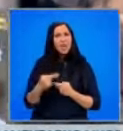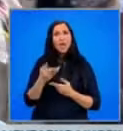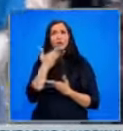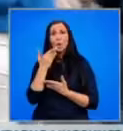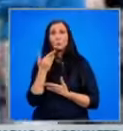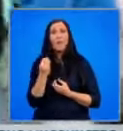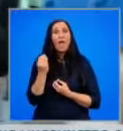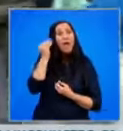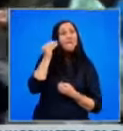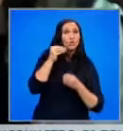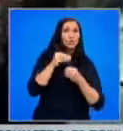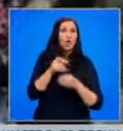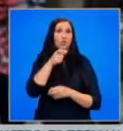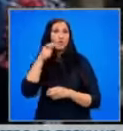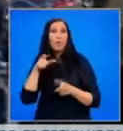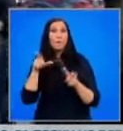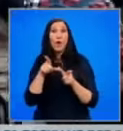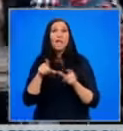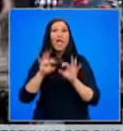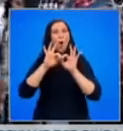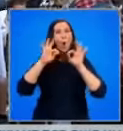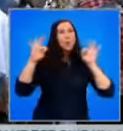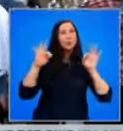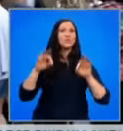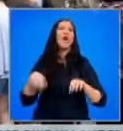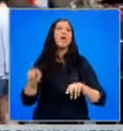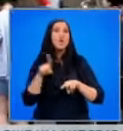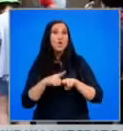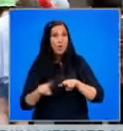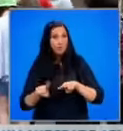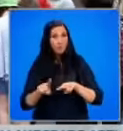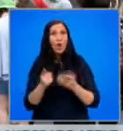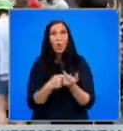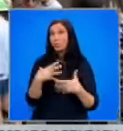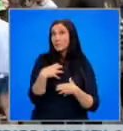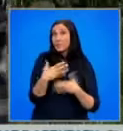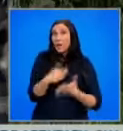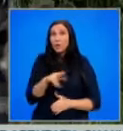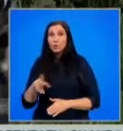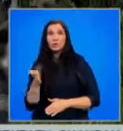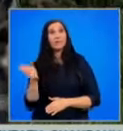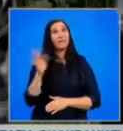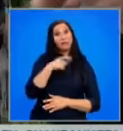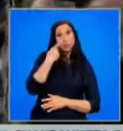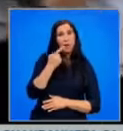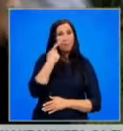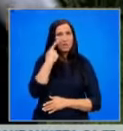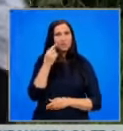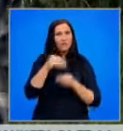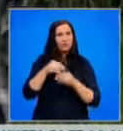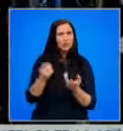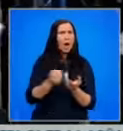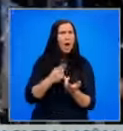Моканина от пожицата на Йовков. Колкото до притесненията на родителите дали до година тестовете вече ще включват няколко различни